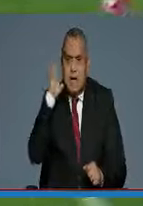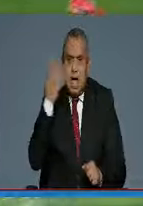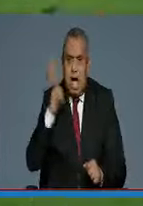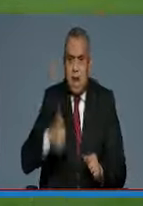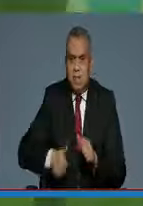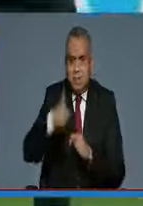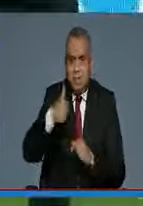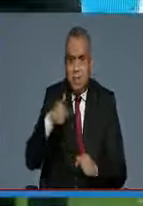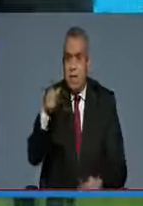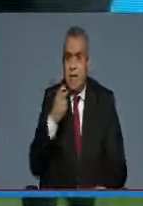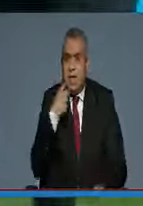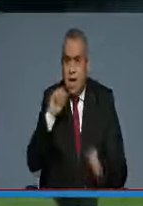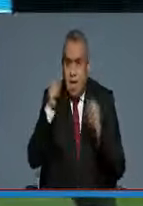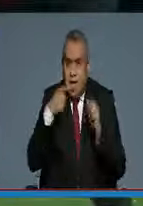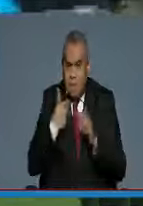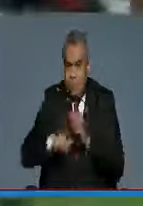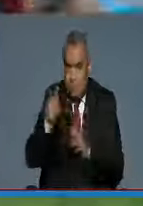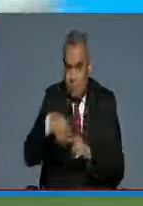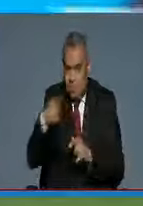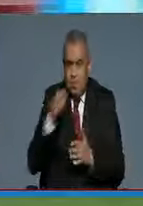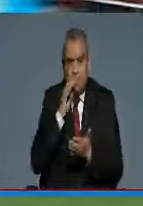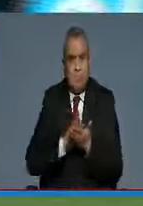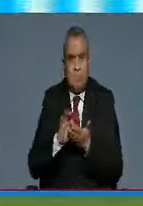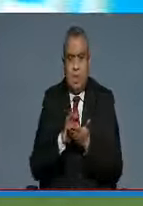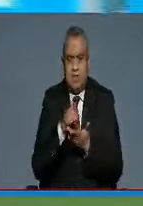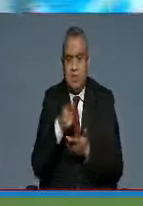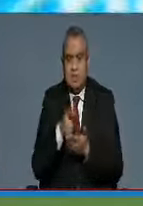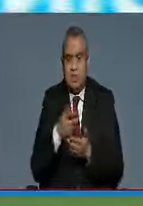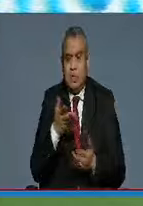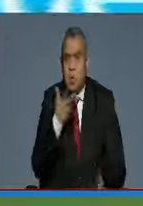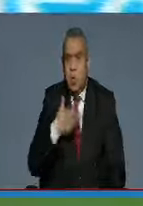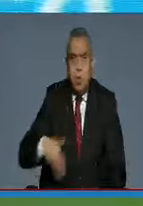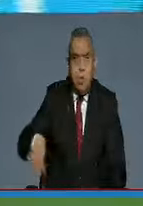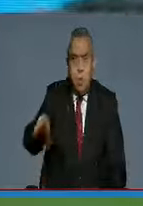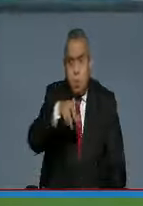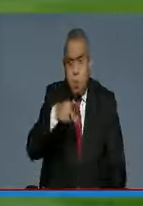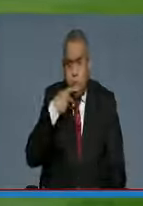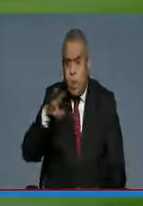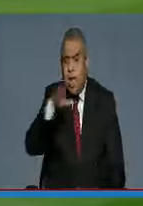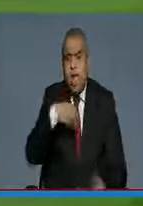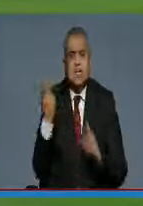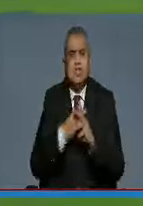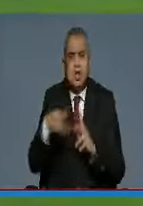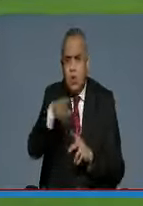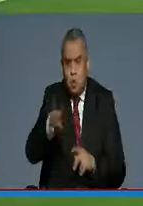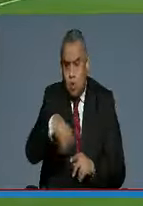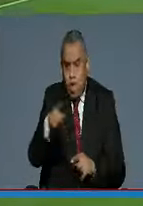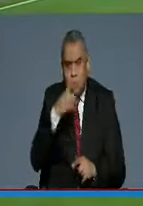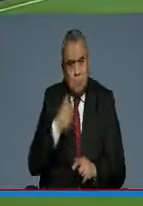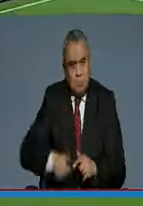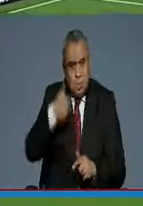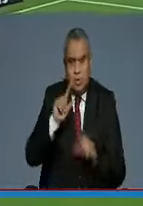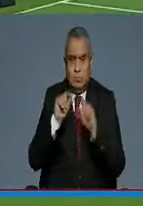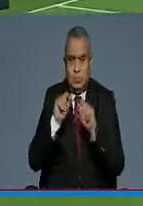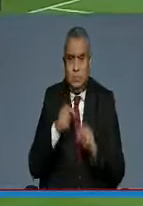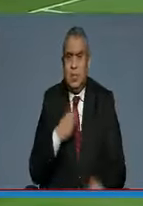كهربه ما عملش مباراه كبيره النهارده بس كل اللاعيبه معظمهم ما لبوش مباراه كبيره كريم